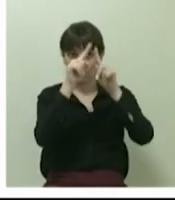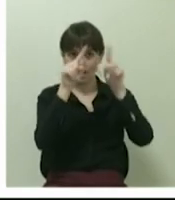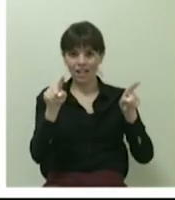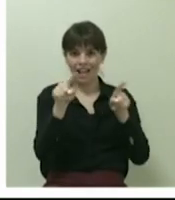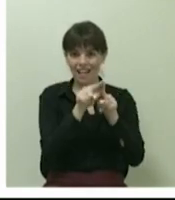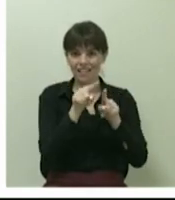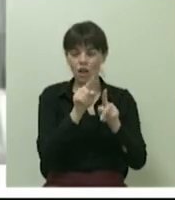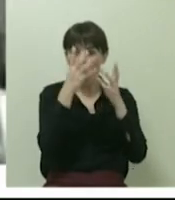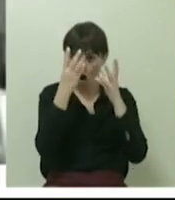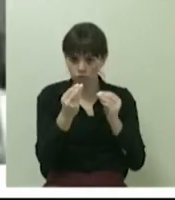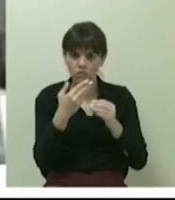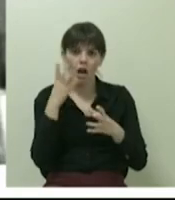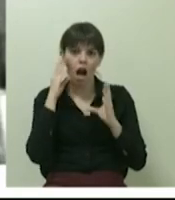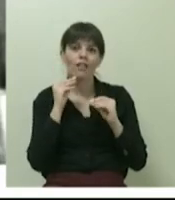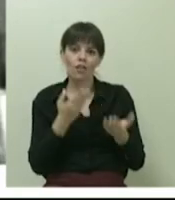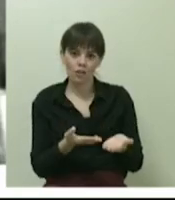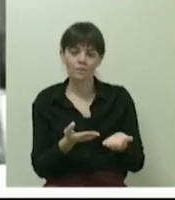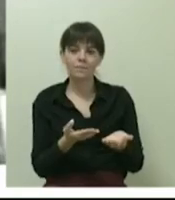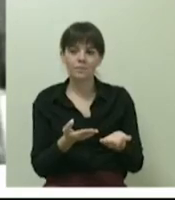üç derseniz anlıyor.